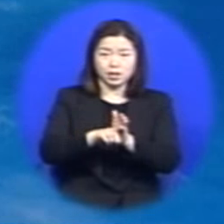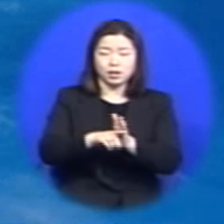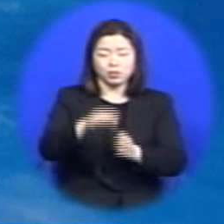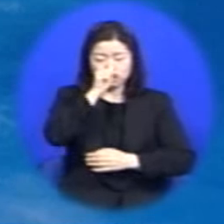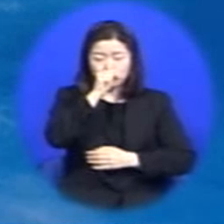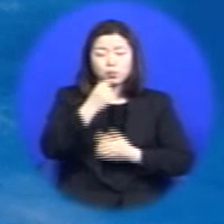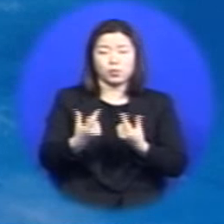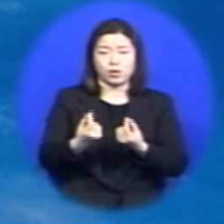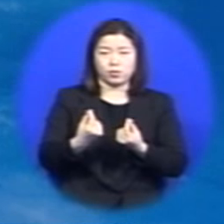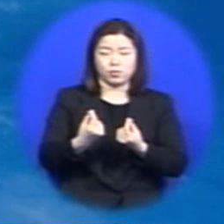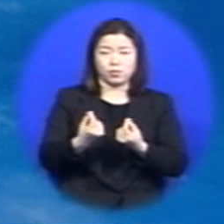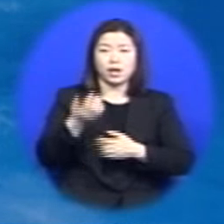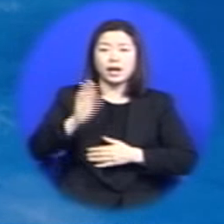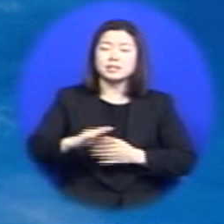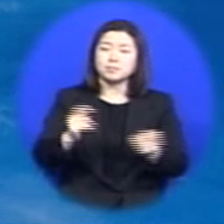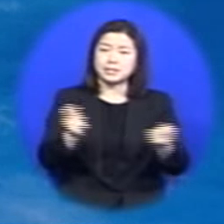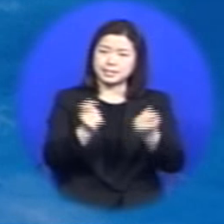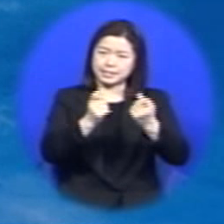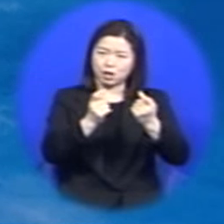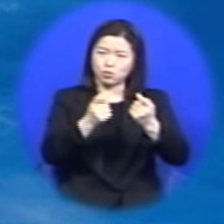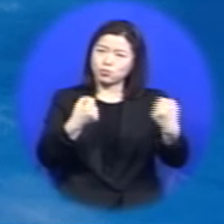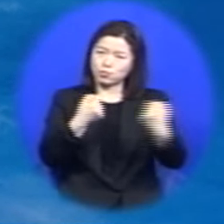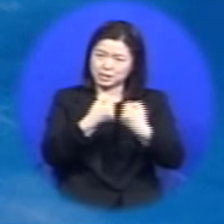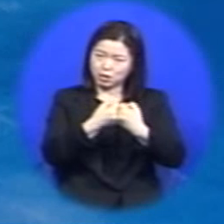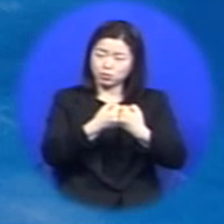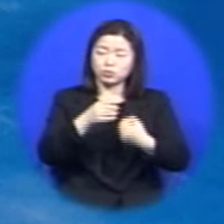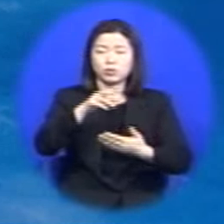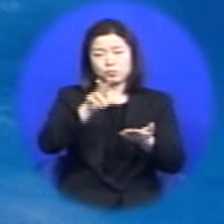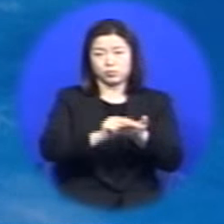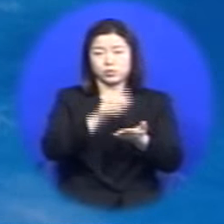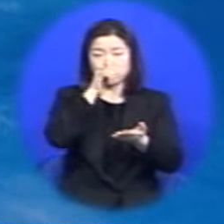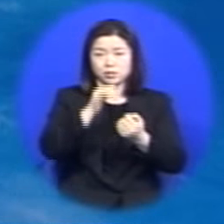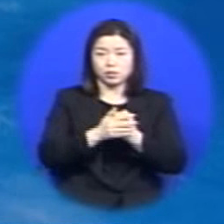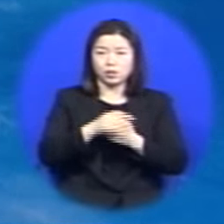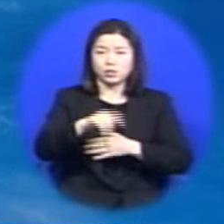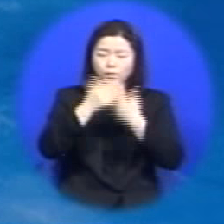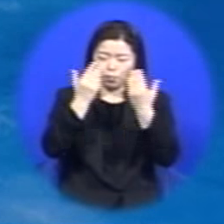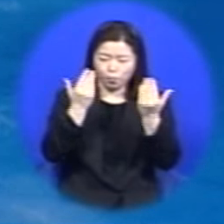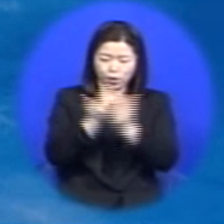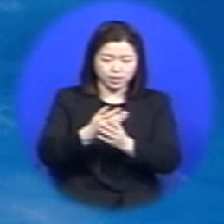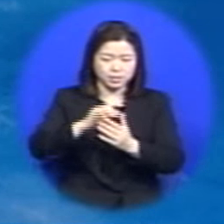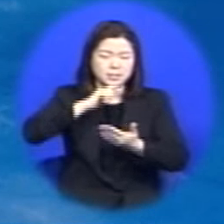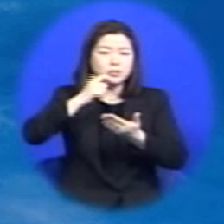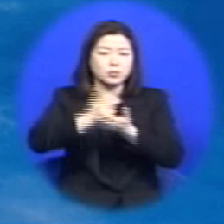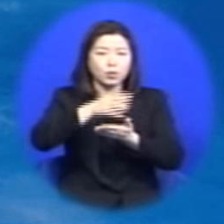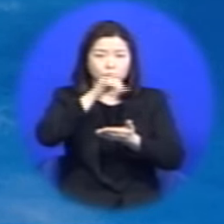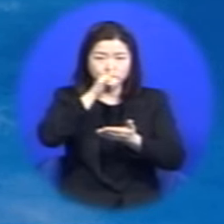그런데 싸우는 건 문제예요. 그건 완전히 속은 거예요.